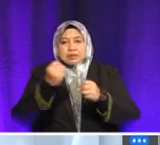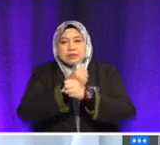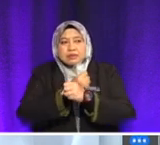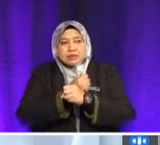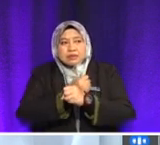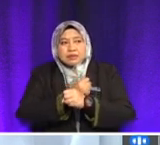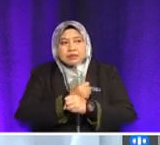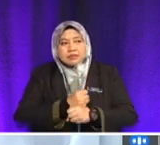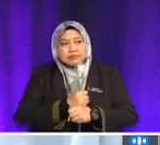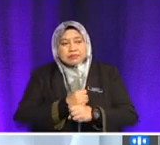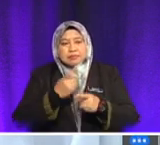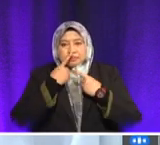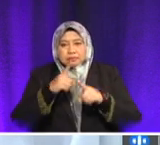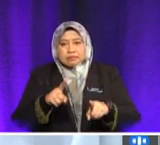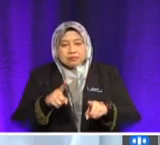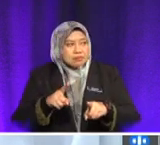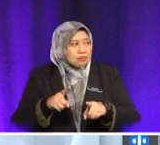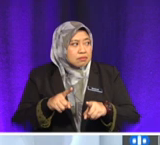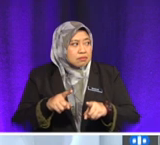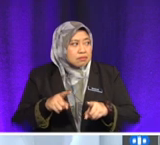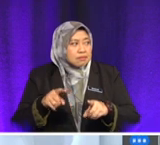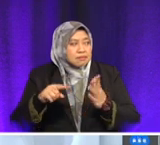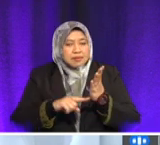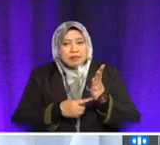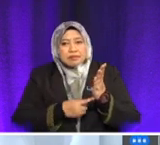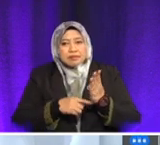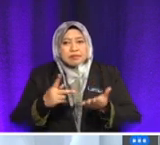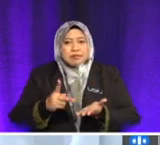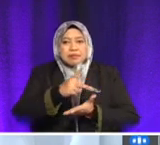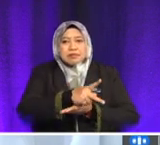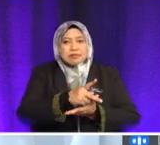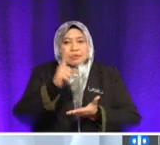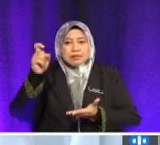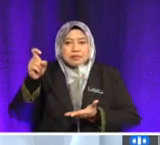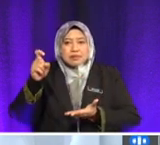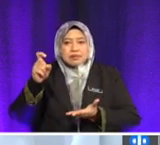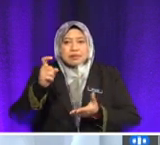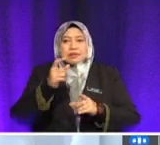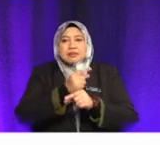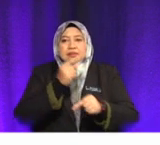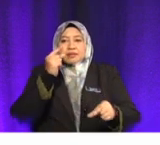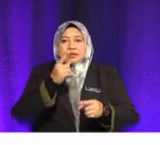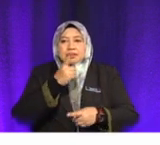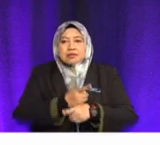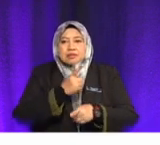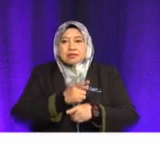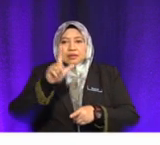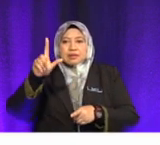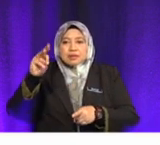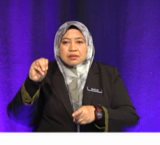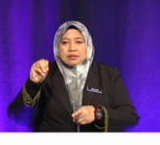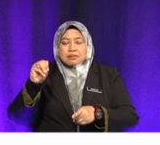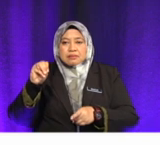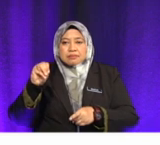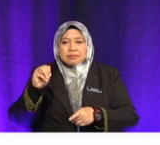Oke jawabannya per mula-mula adalah lokes bagi X lurus LN oke yang pertama